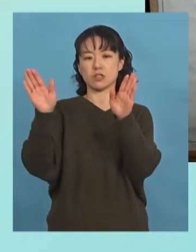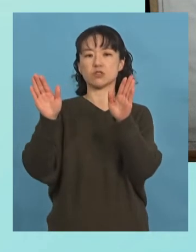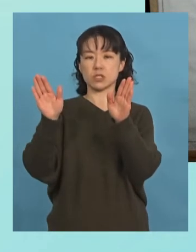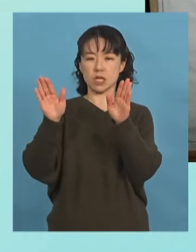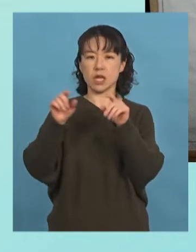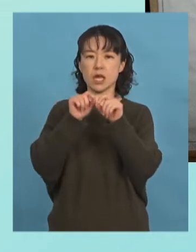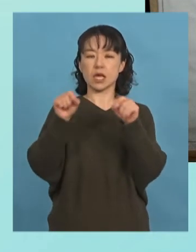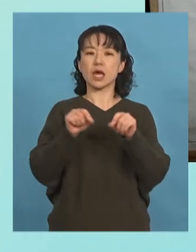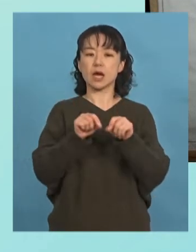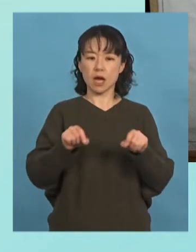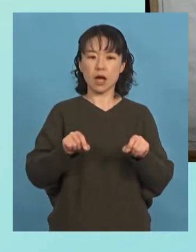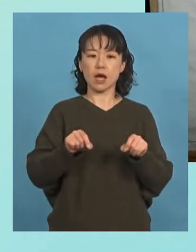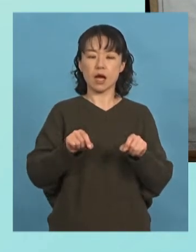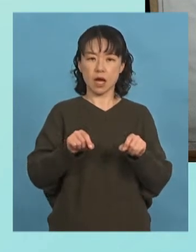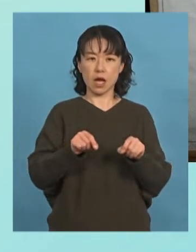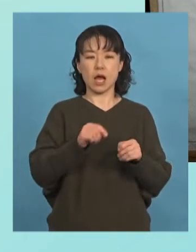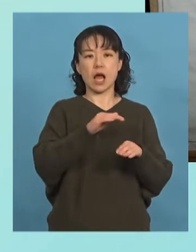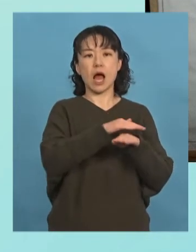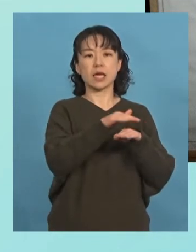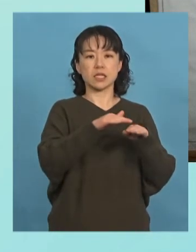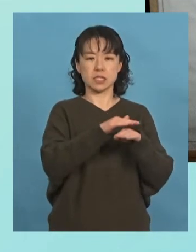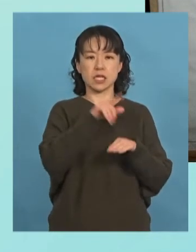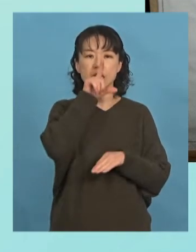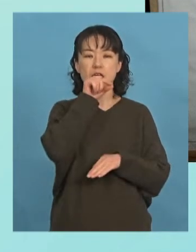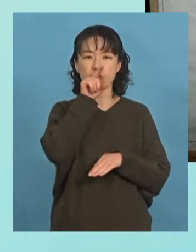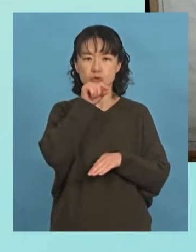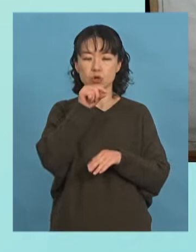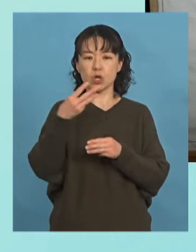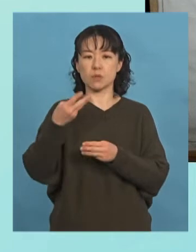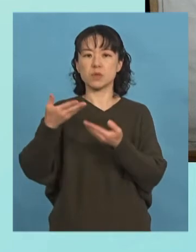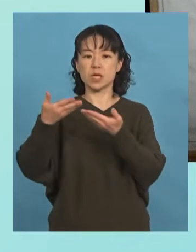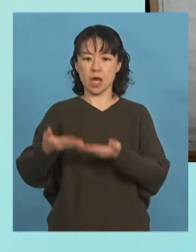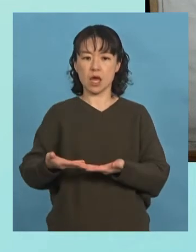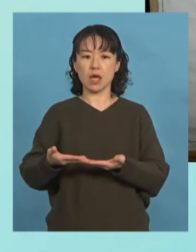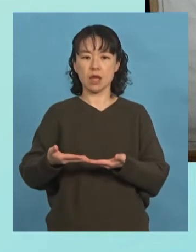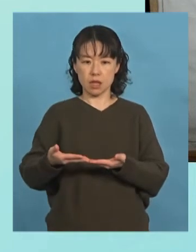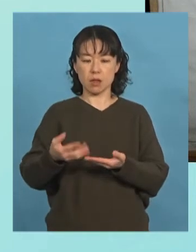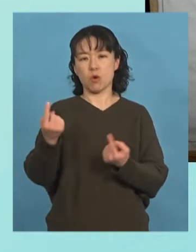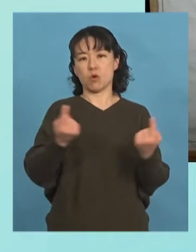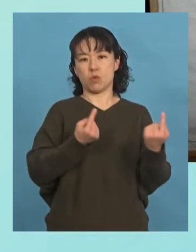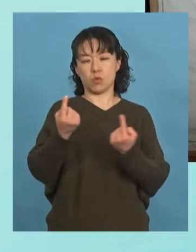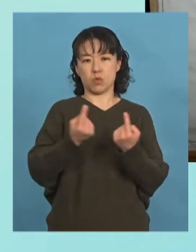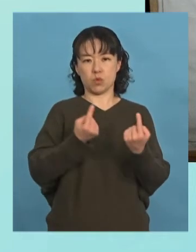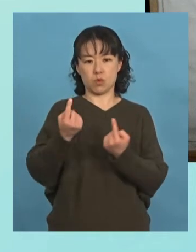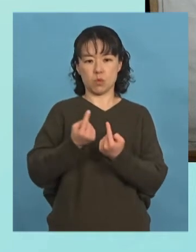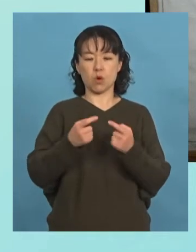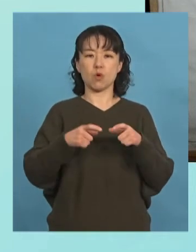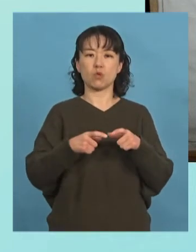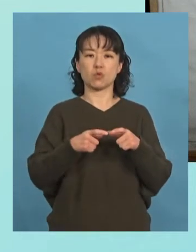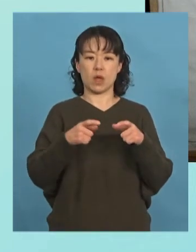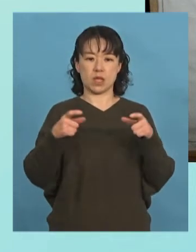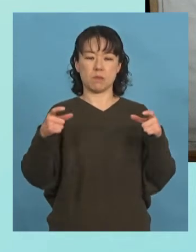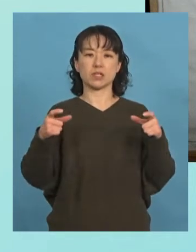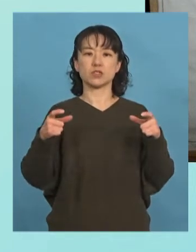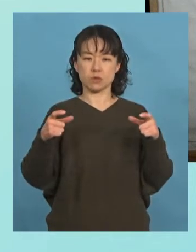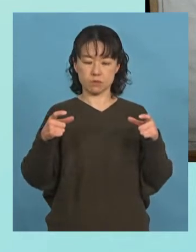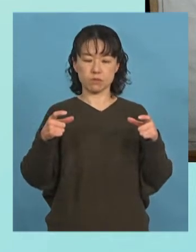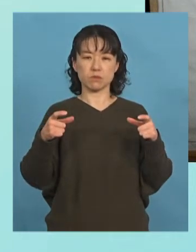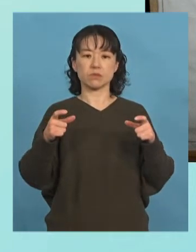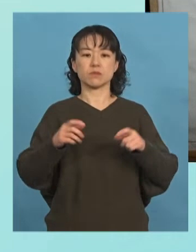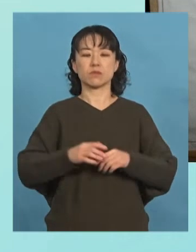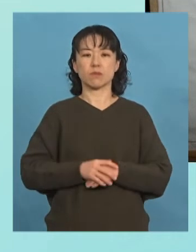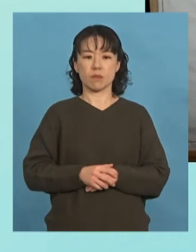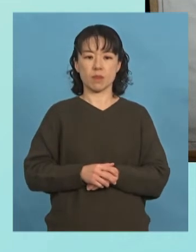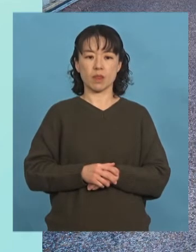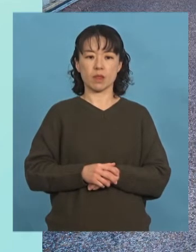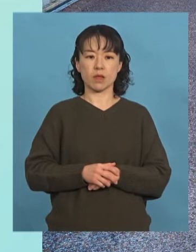果東海3県からの来訪者も近年増加しており、これらの来訪者の方を市内にと